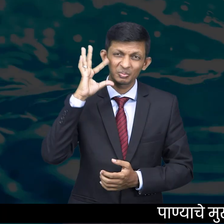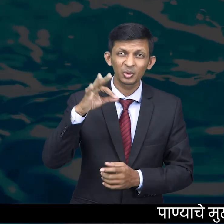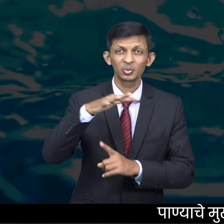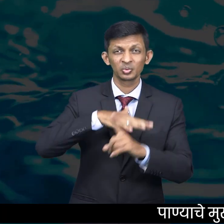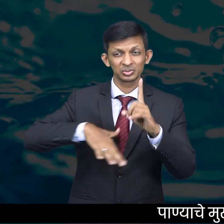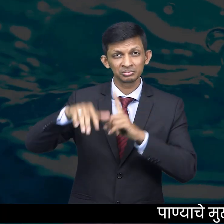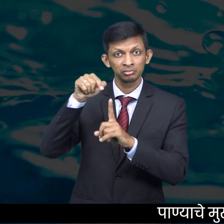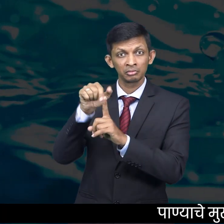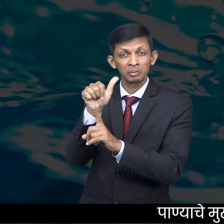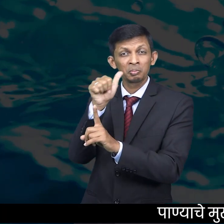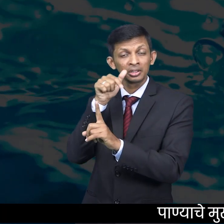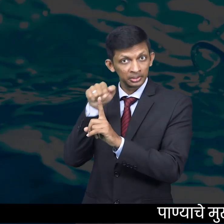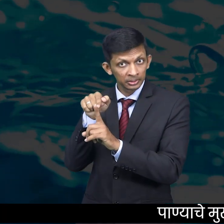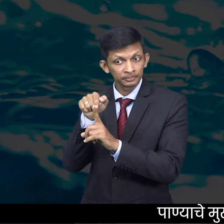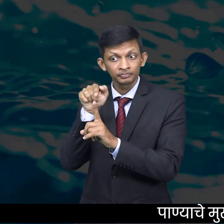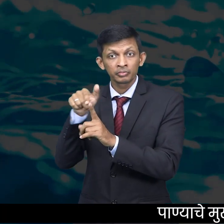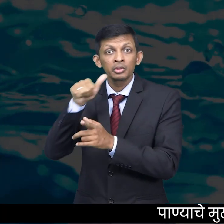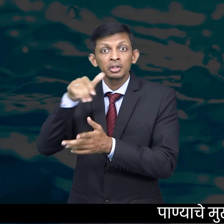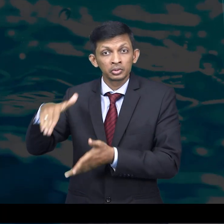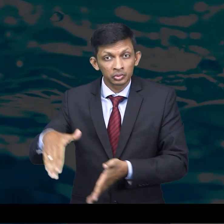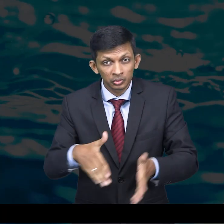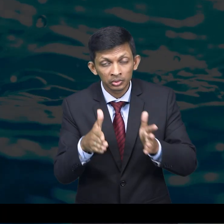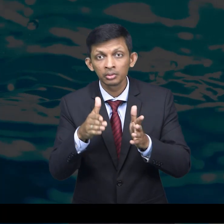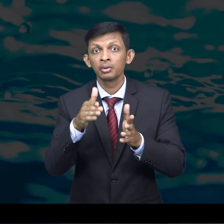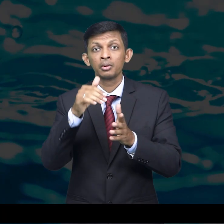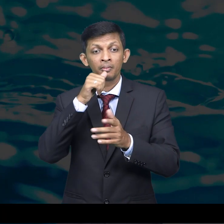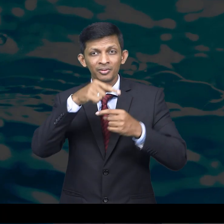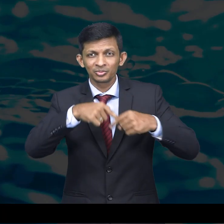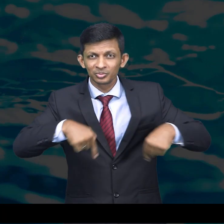पाण्याचे मुख्य स्रोत म्हणजे नद्या आणि तलाव, झरे,